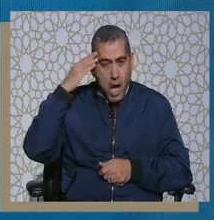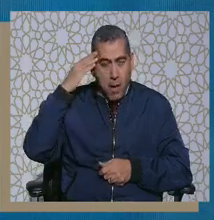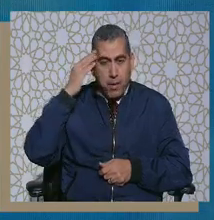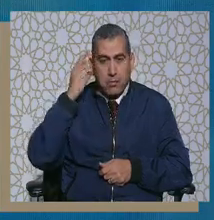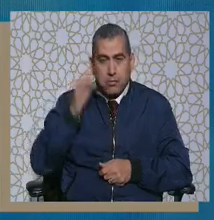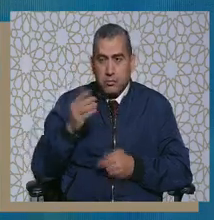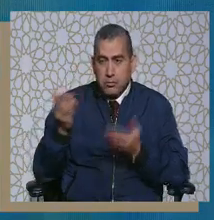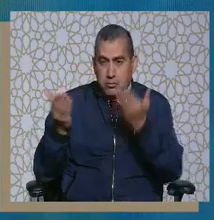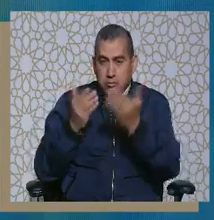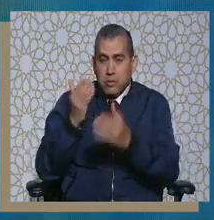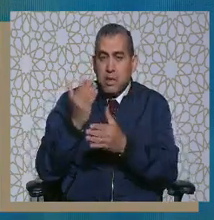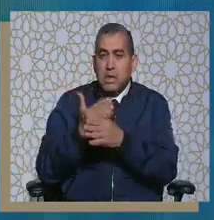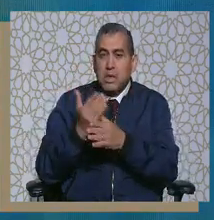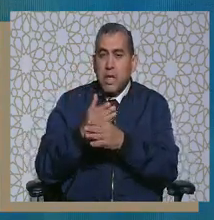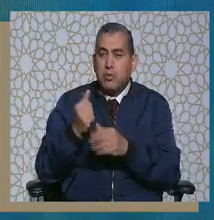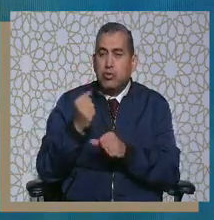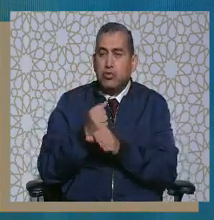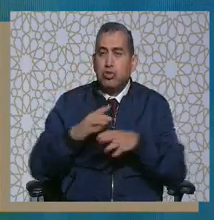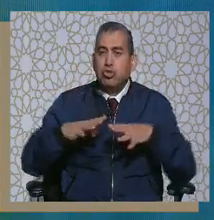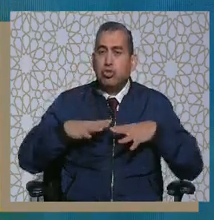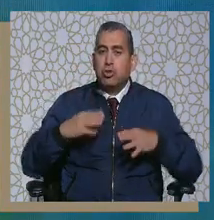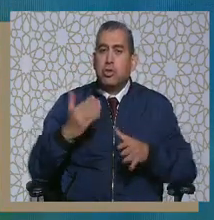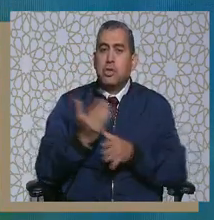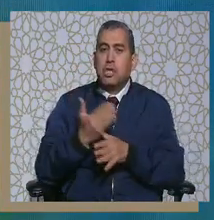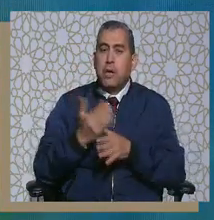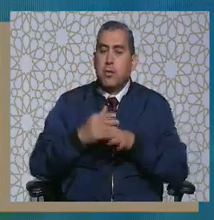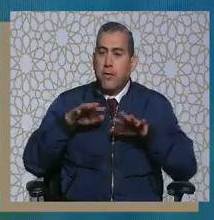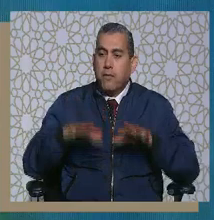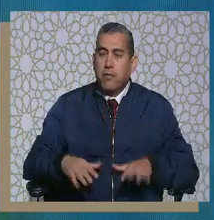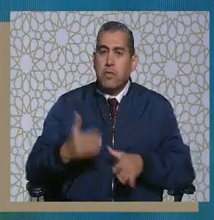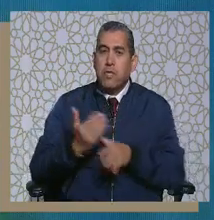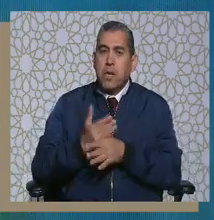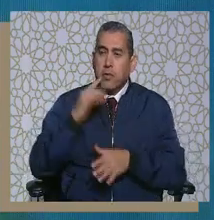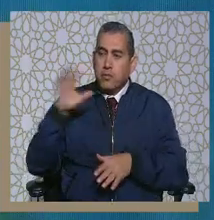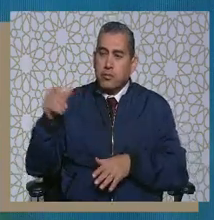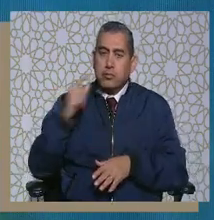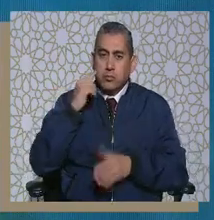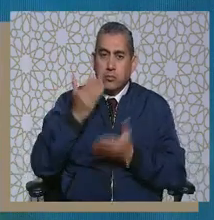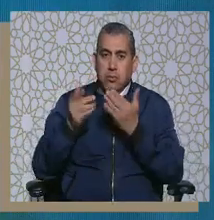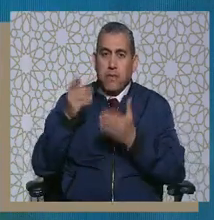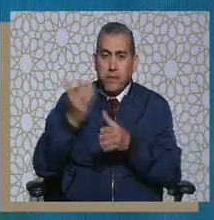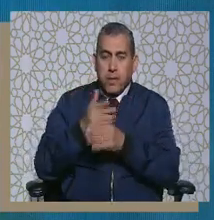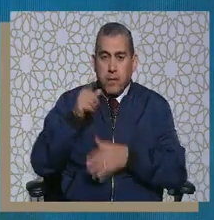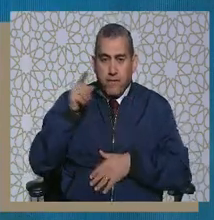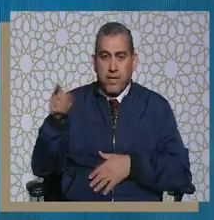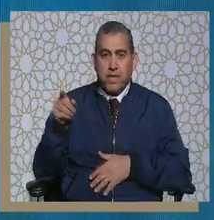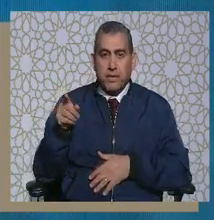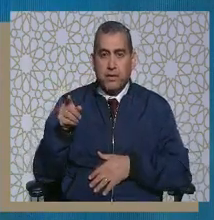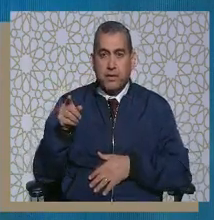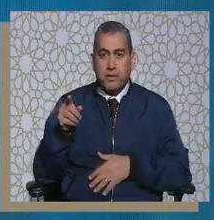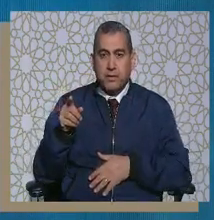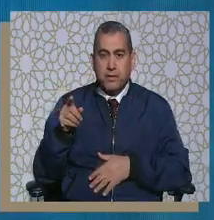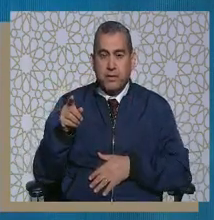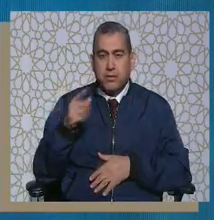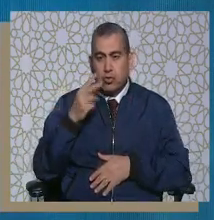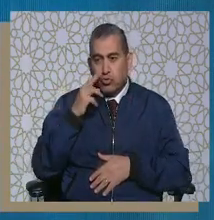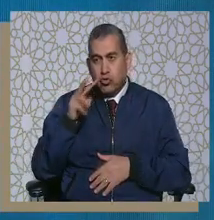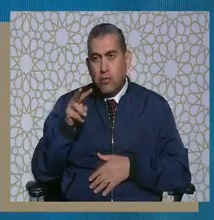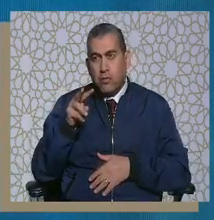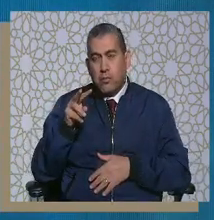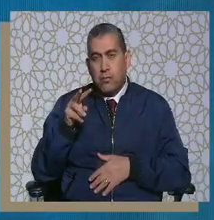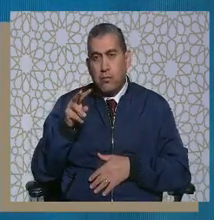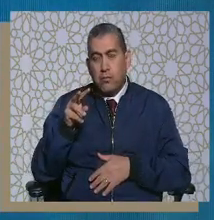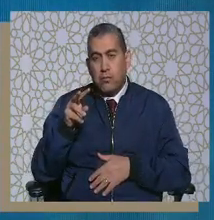مع السبب اللي هو من اجله بيكسل هو اكيد في سبب ان هو شايف ان هو